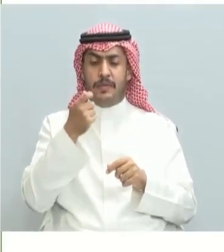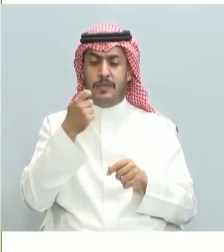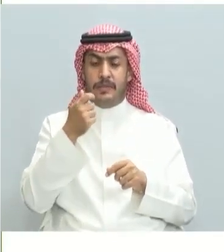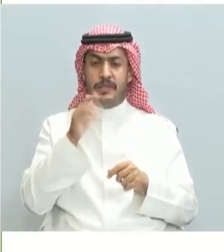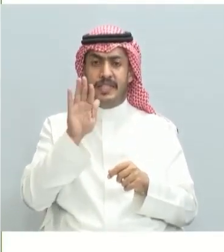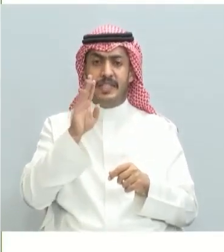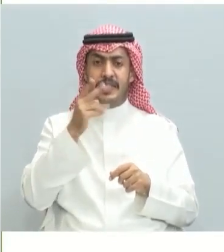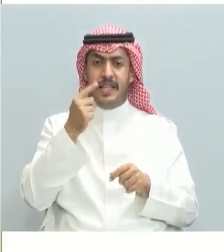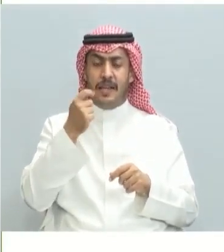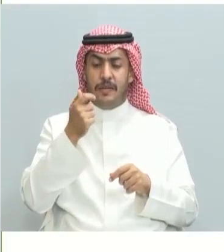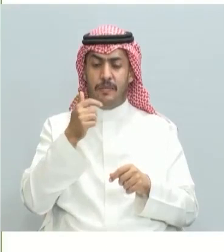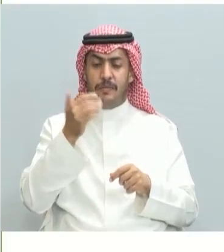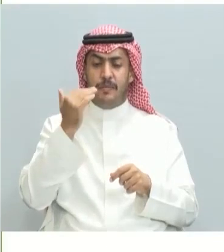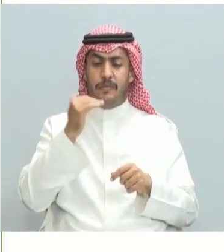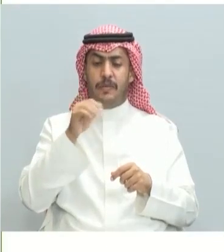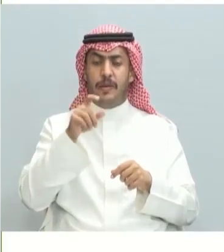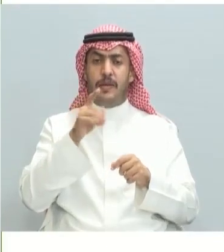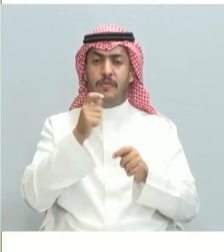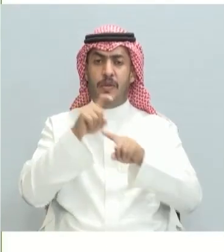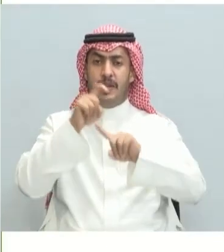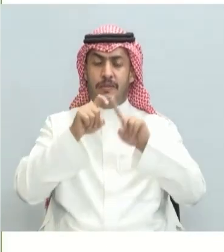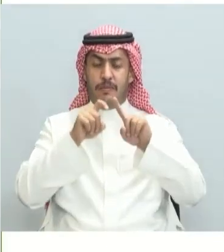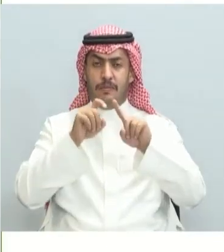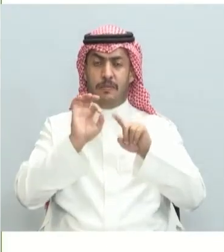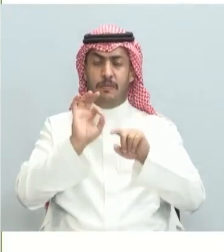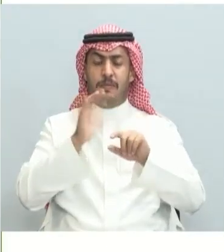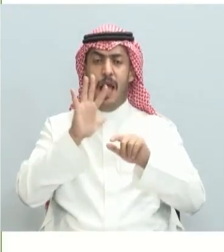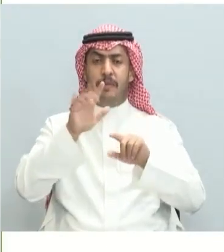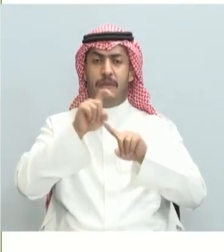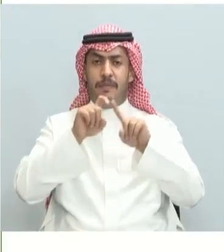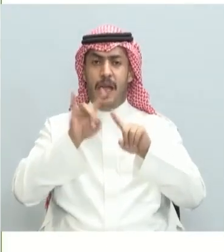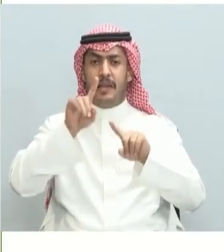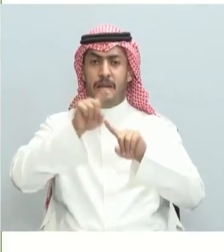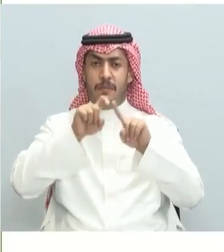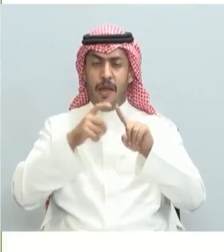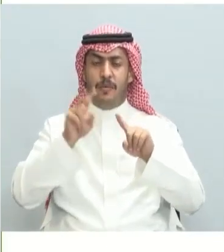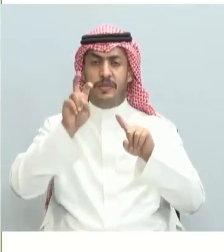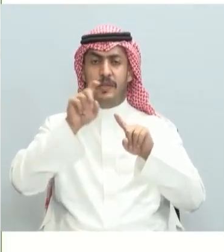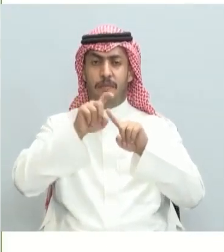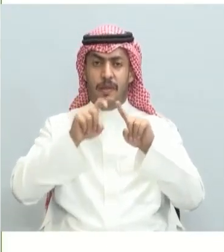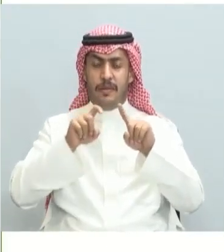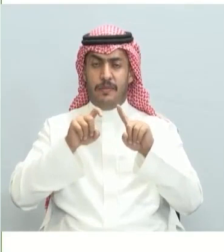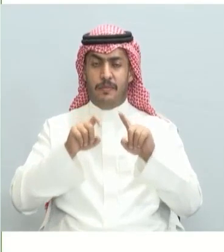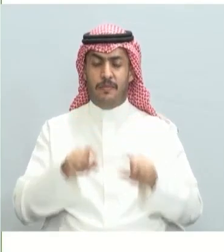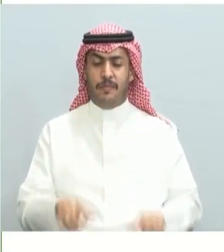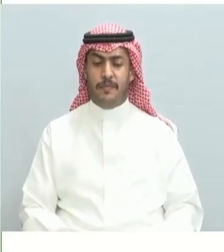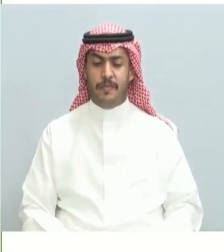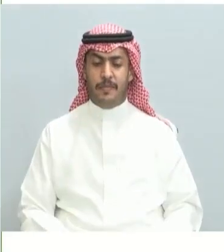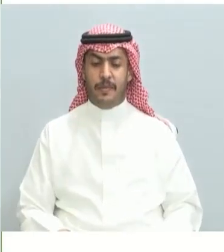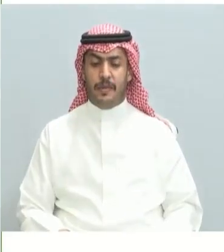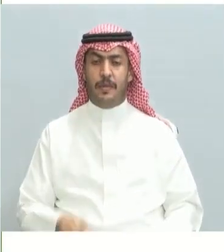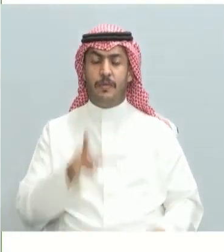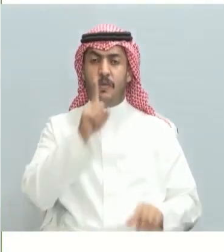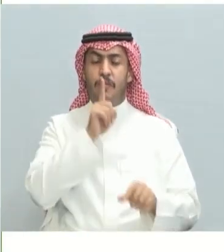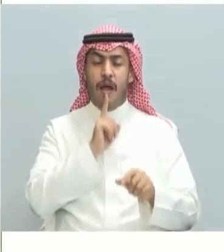العائد وهنا نقصد نسبه مئويه ستكلف مثلا 5% 10% 20% ايضا المده